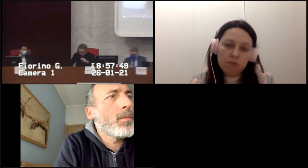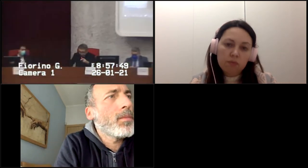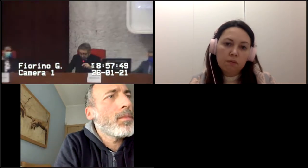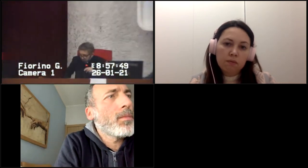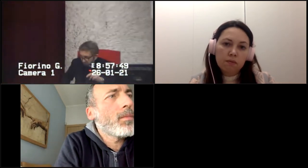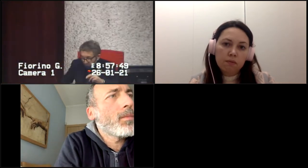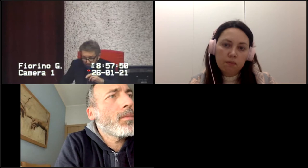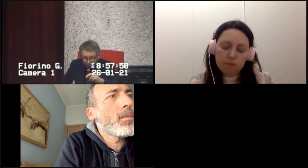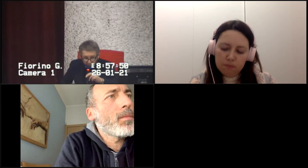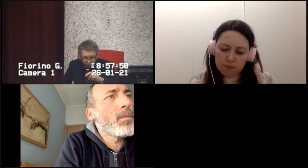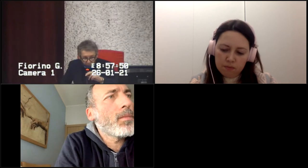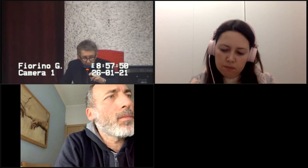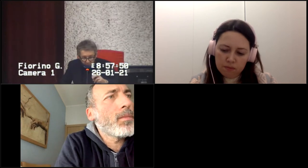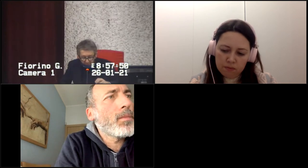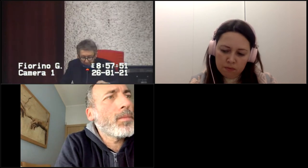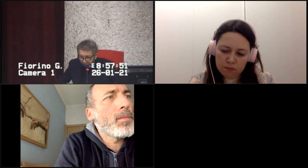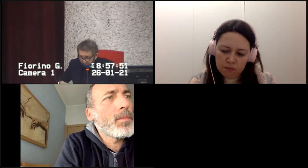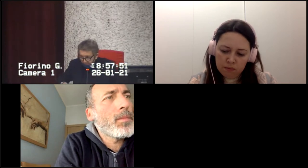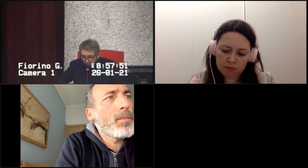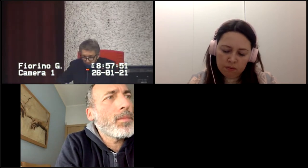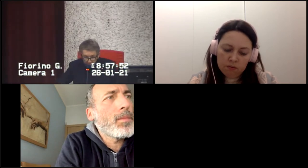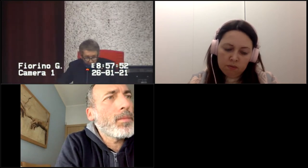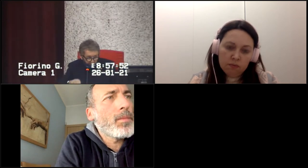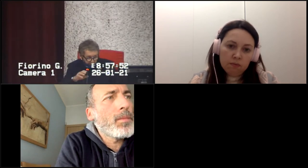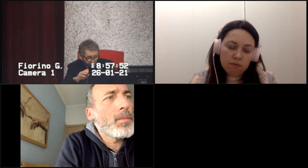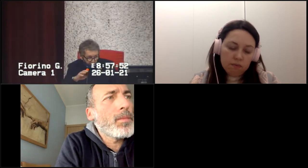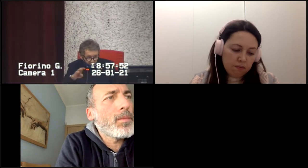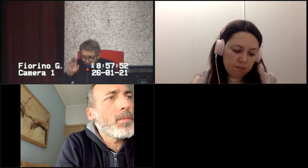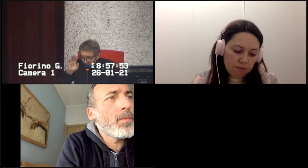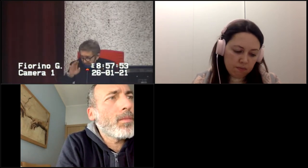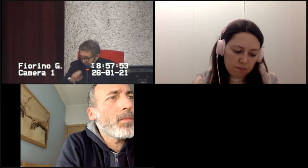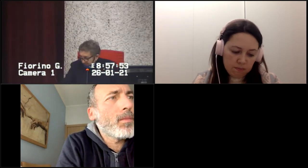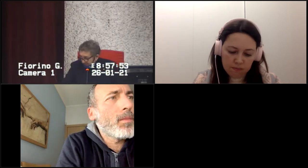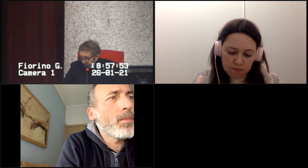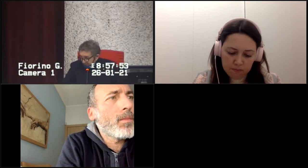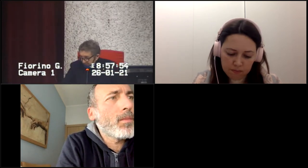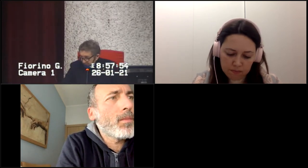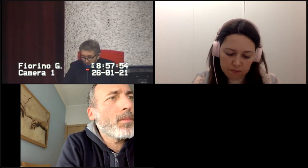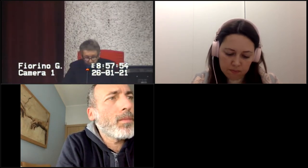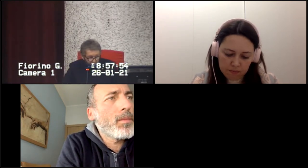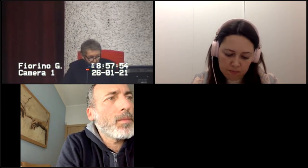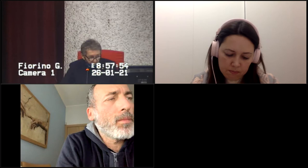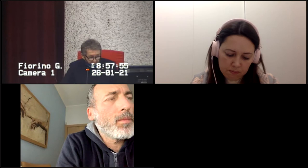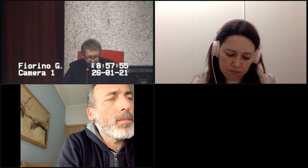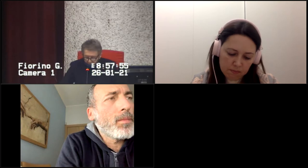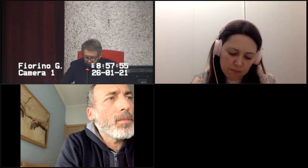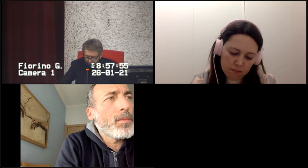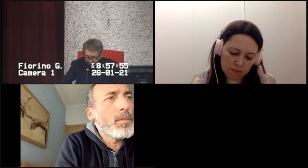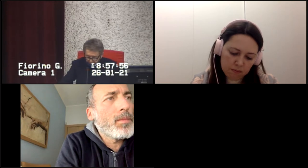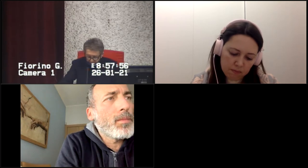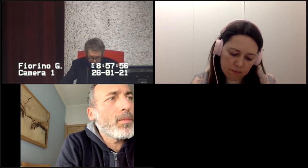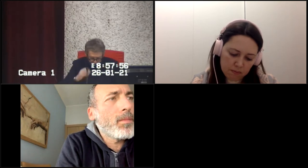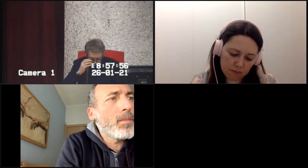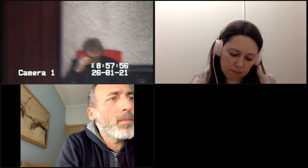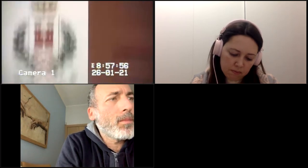Grazie a lei, assessore. Apro la discussione. Per la prenotazione basta un'alzata di mano, per cortesia, grazie.